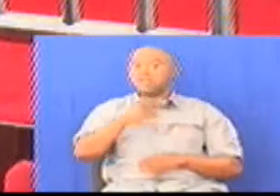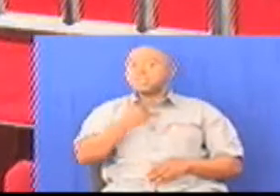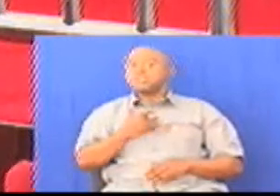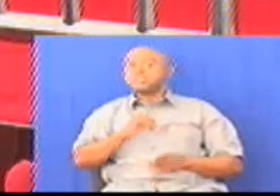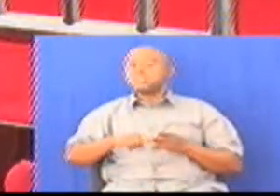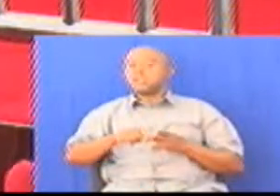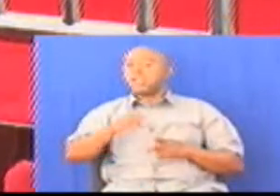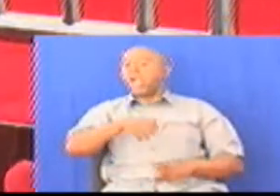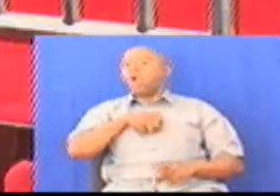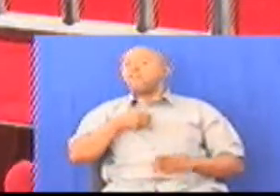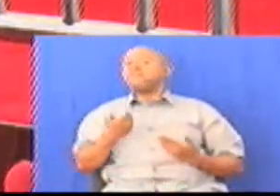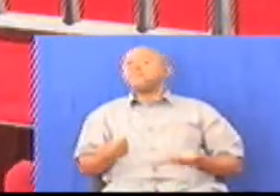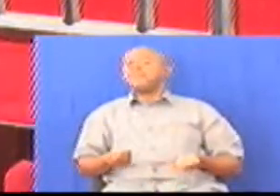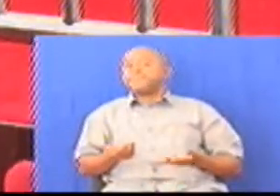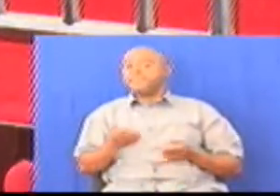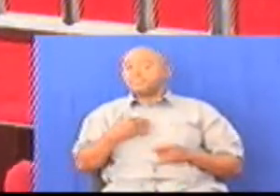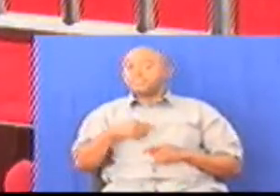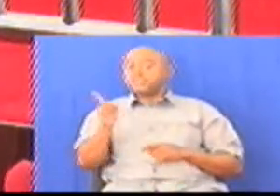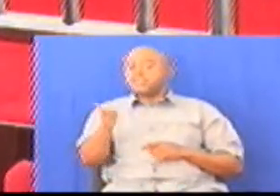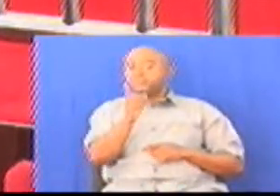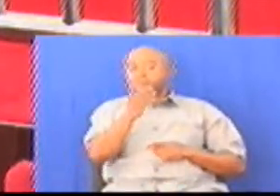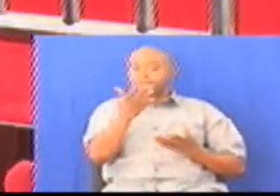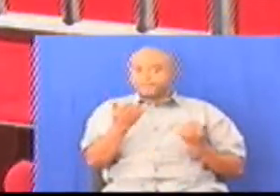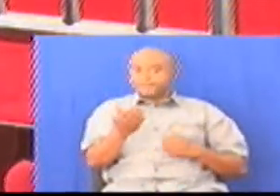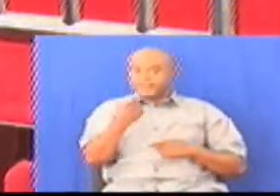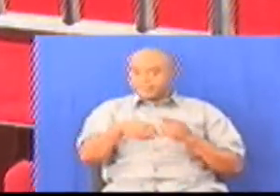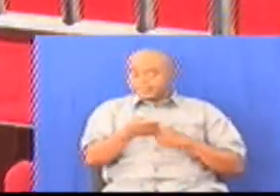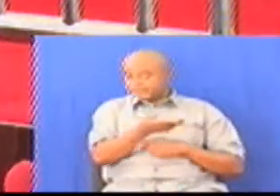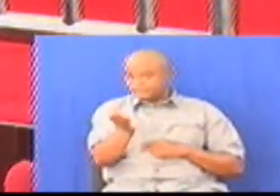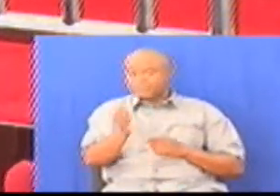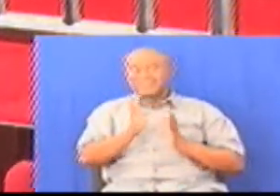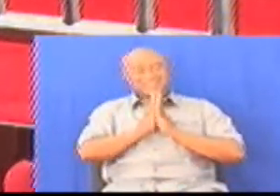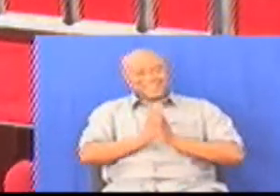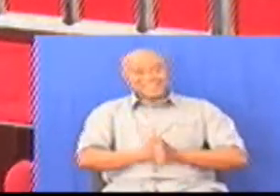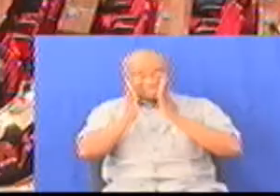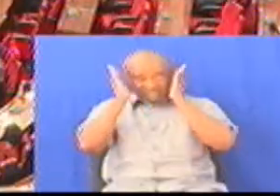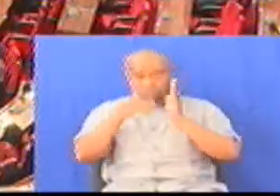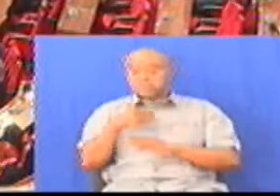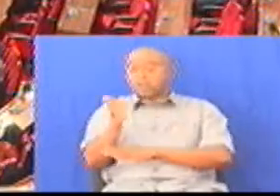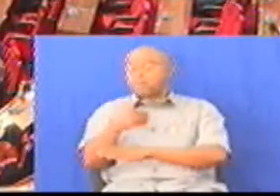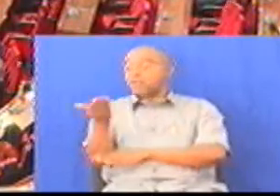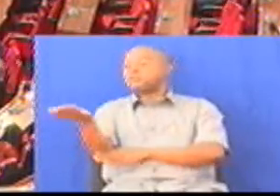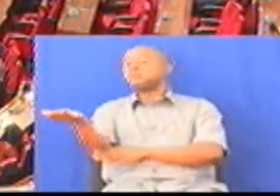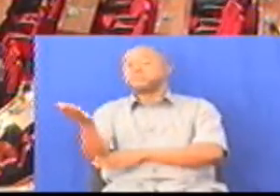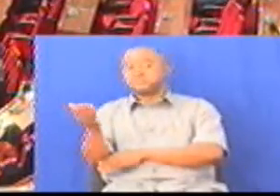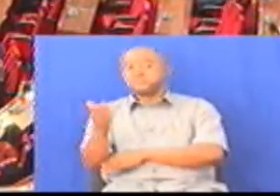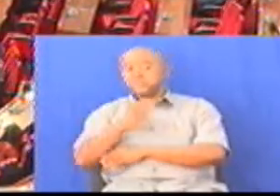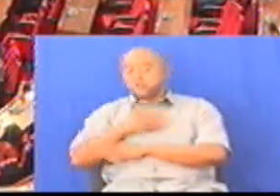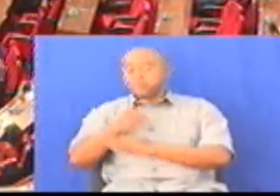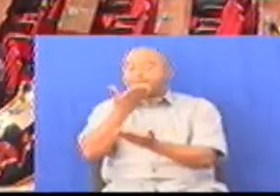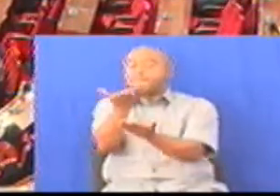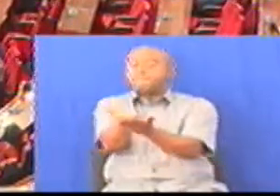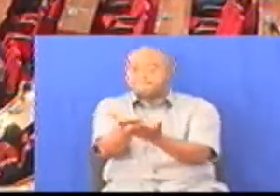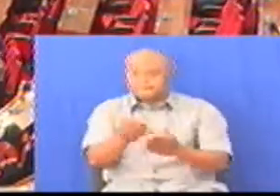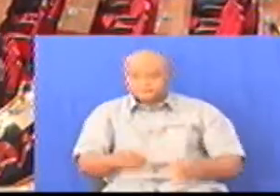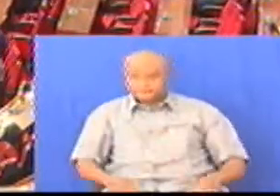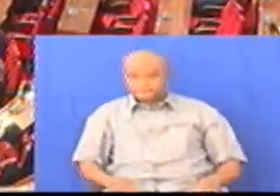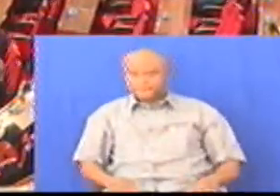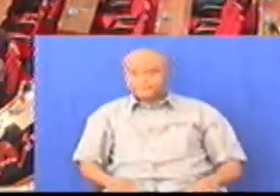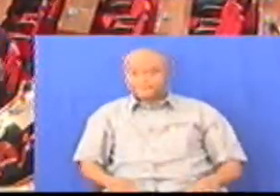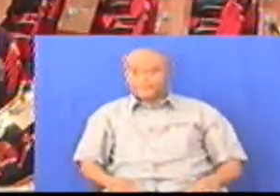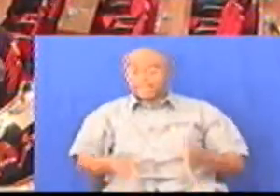hofu ambayo ipo miongoni mwa wengi. Asante sana Mheshimiwa Balozi. Mheshimiwa Spika, naomba kuunga. Nakushukuru sana.